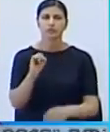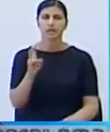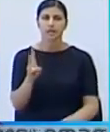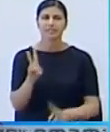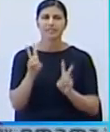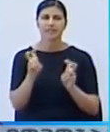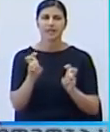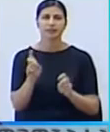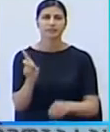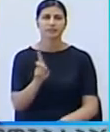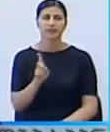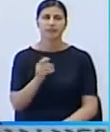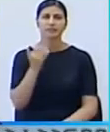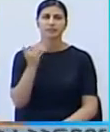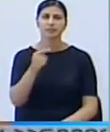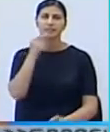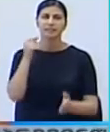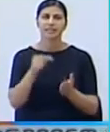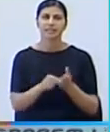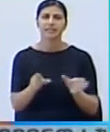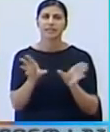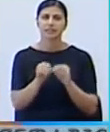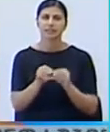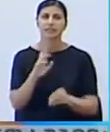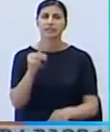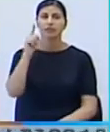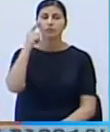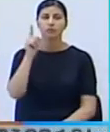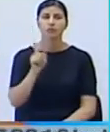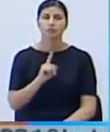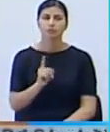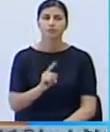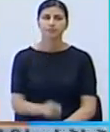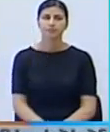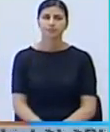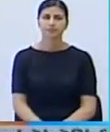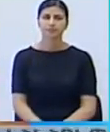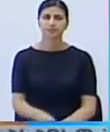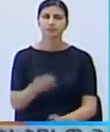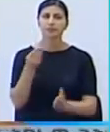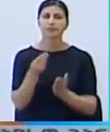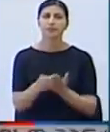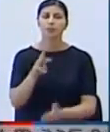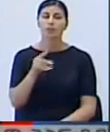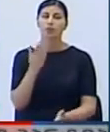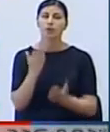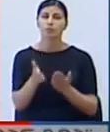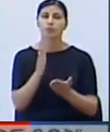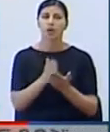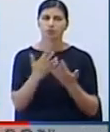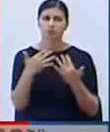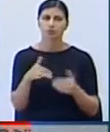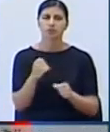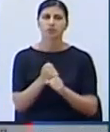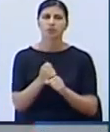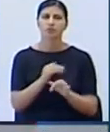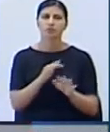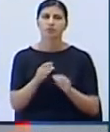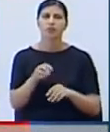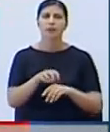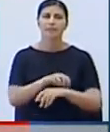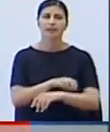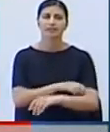თემებს მრავალ სხვა საკითხთან ერთად და მიგვაჩნია, რომ ჩვენ უკვე თუ არის შემუშავებული, თუ აქვს